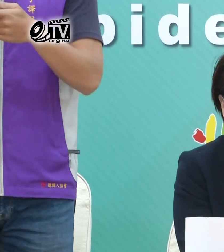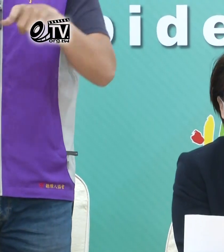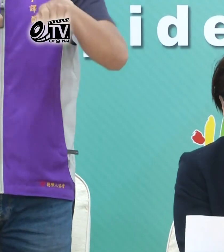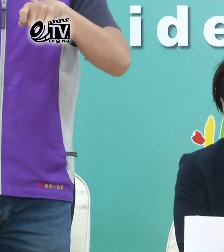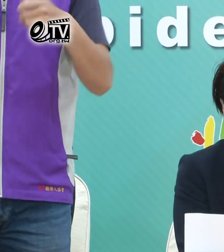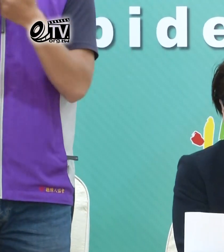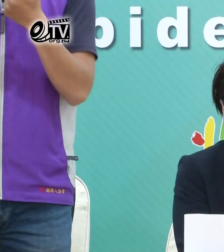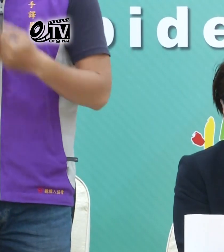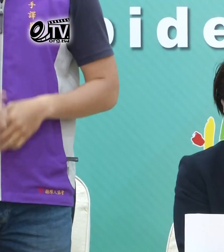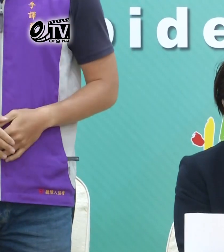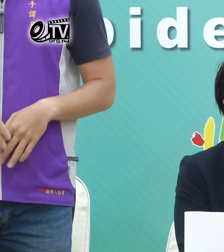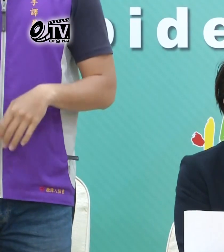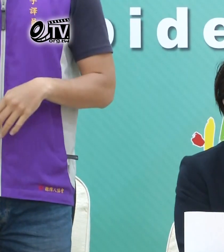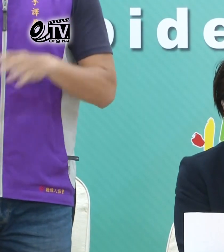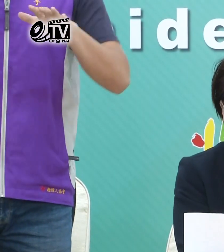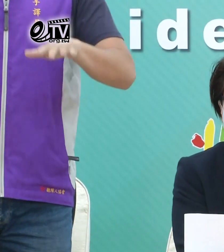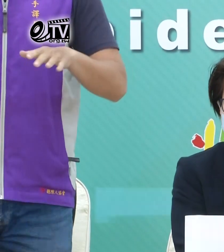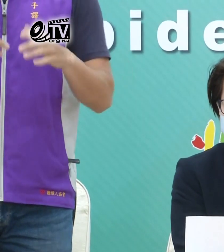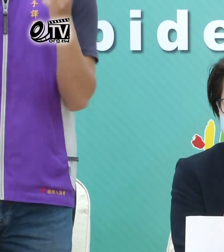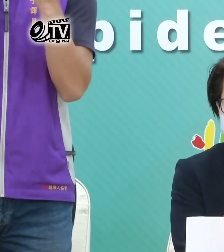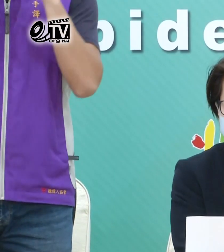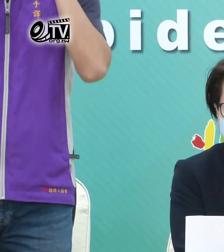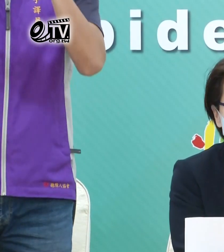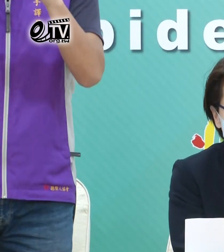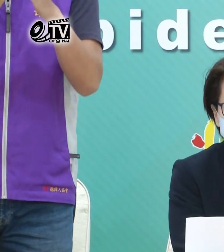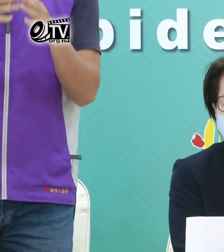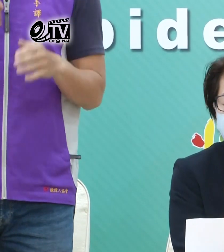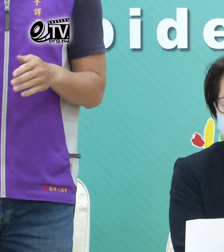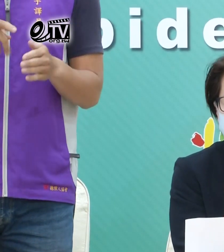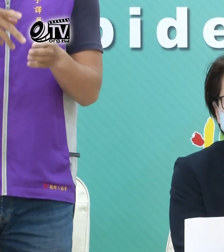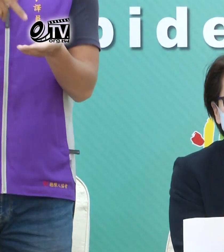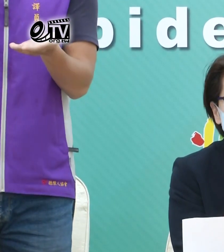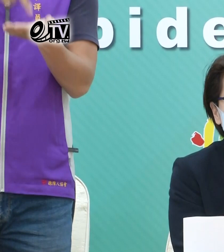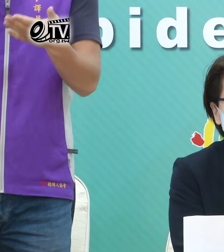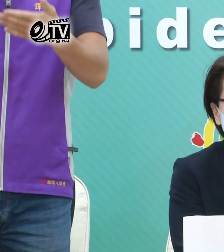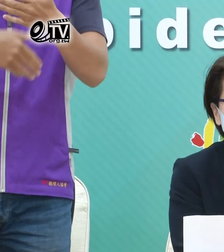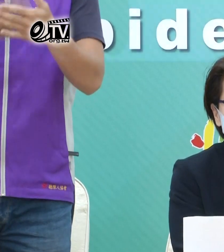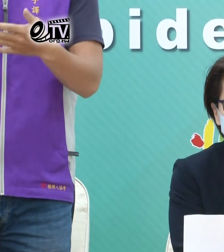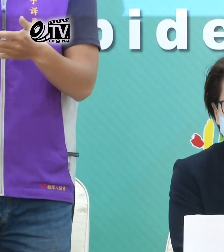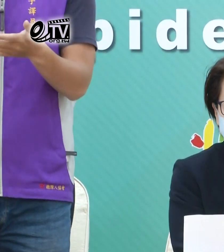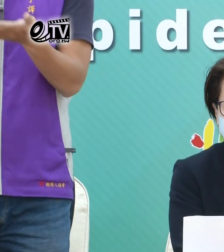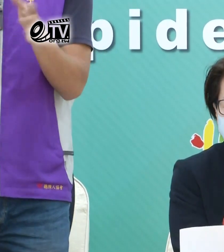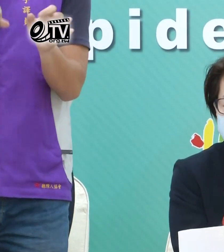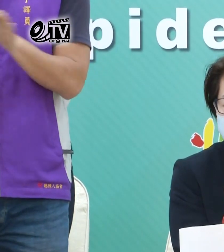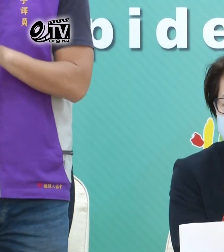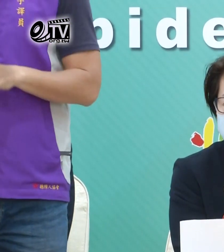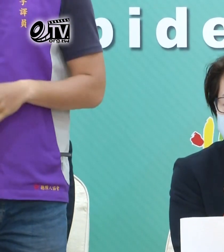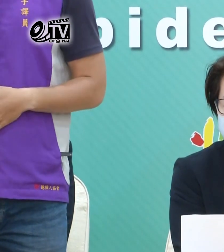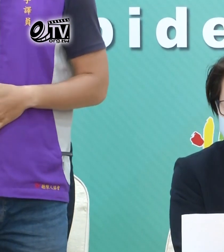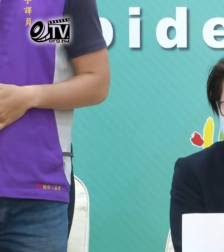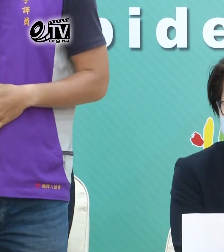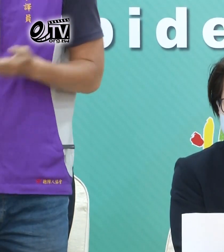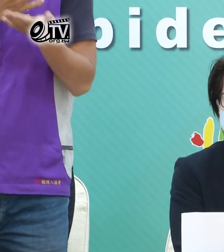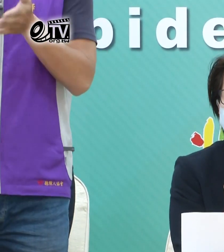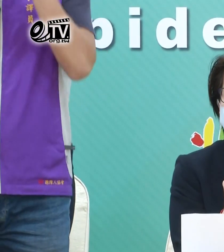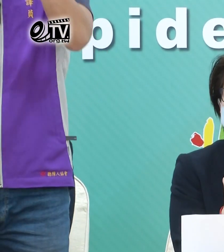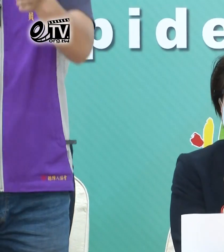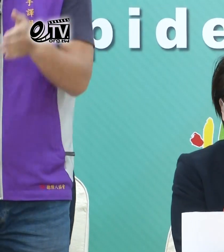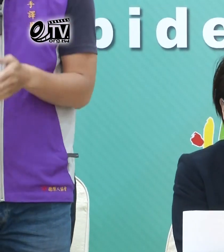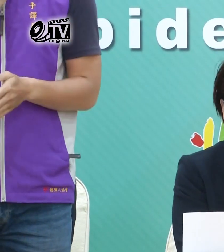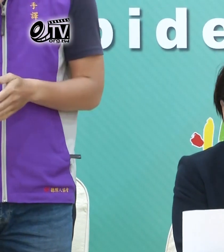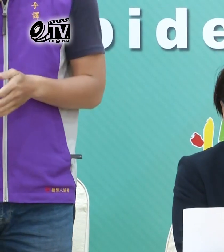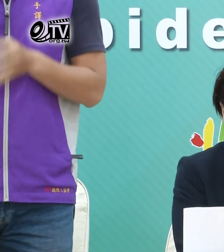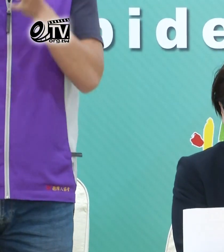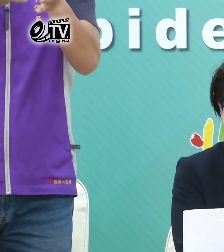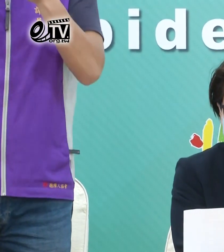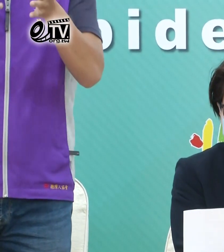是台北市扩大减租跟延租的纾困措施，那主要是针对我们之前的纾困，大概是针对所谓的营